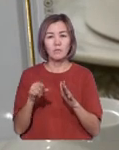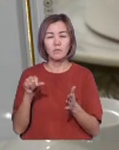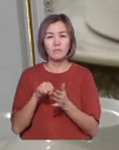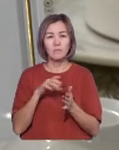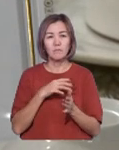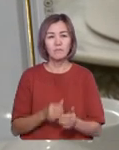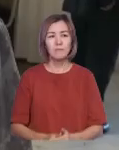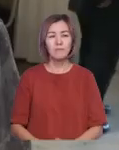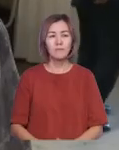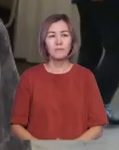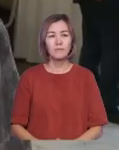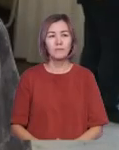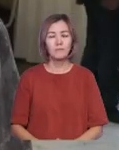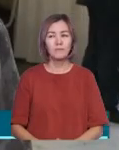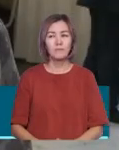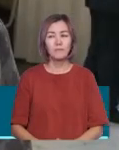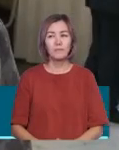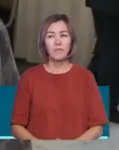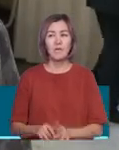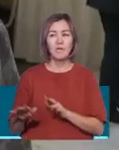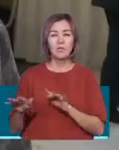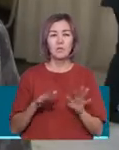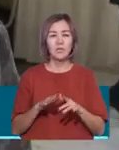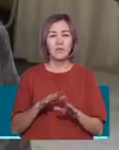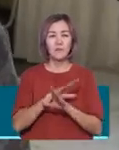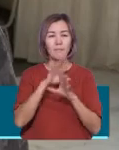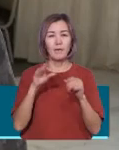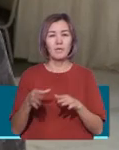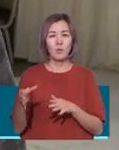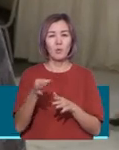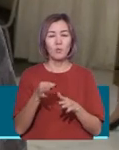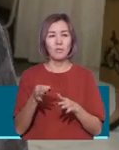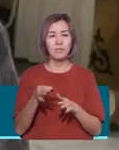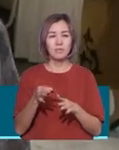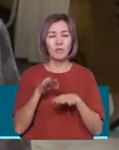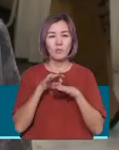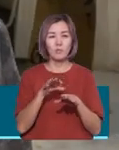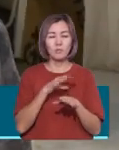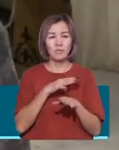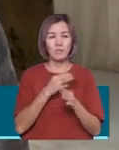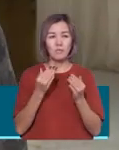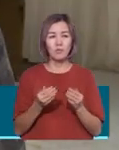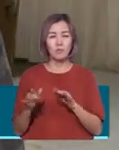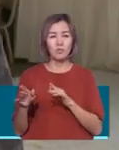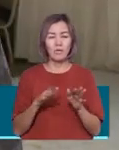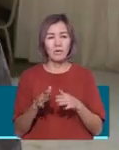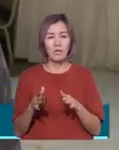қатысты. Мынандай шара бүкіл облысымызда болып жатыр. Бүгін бұл